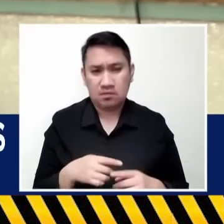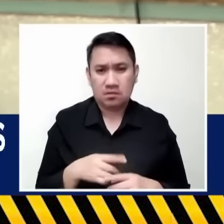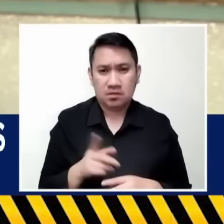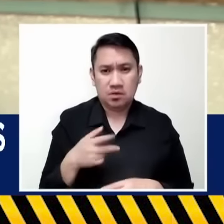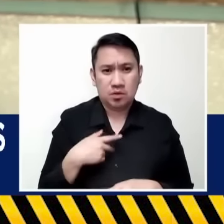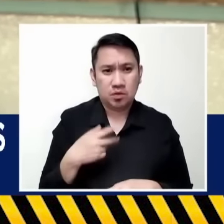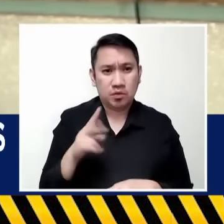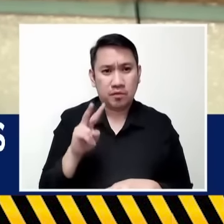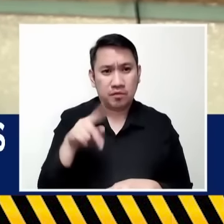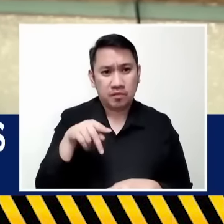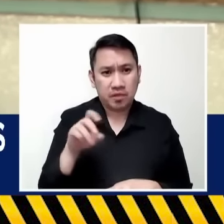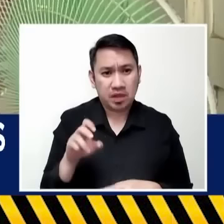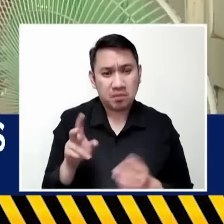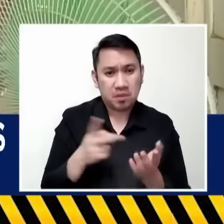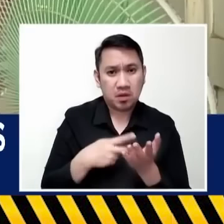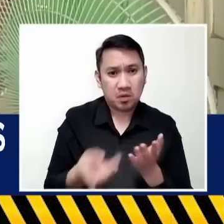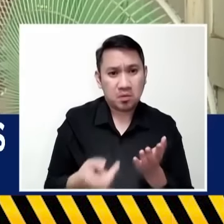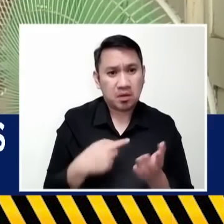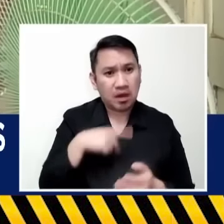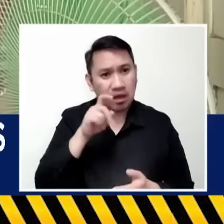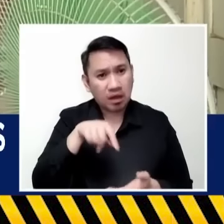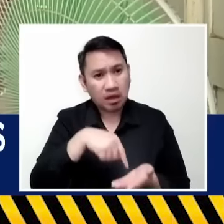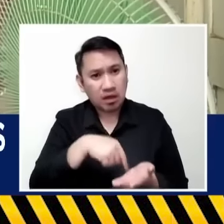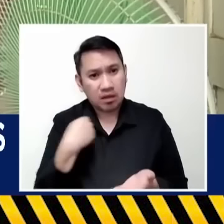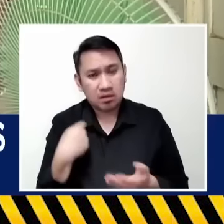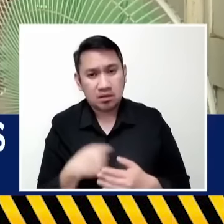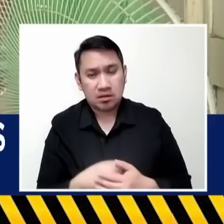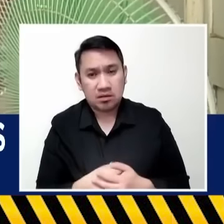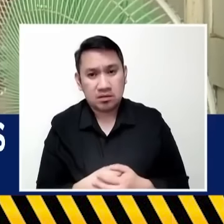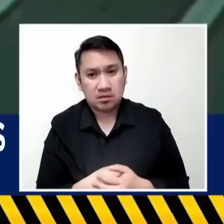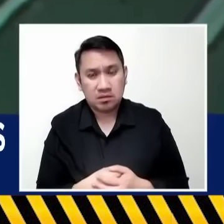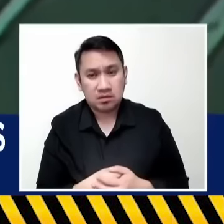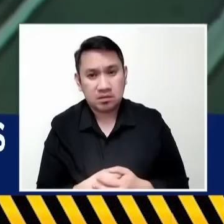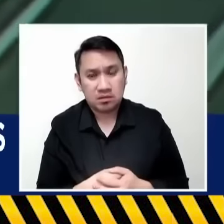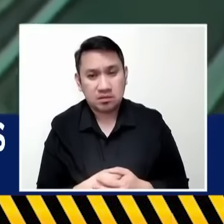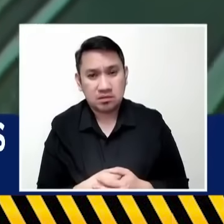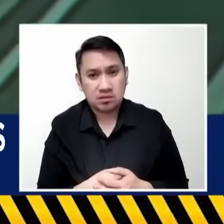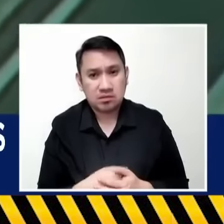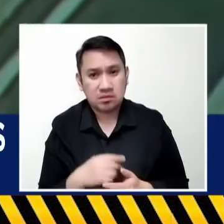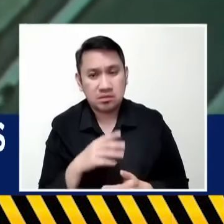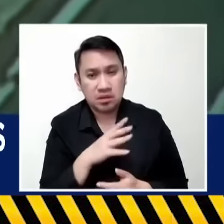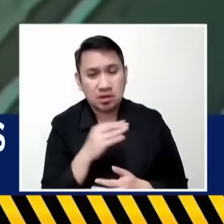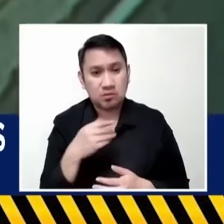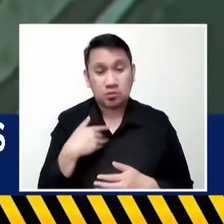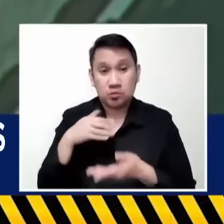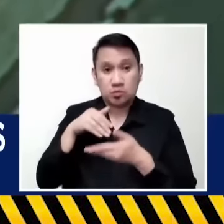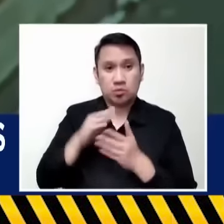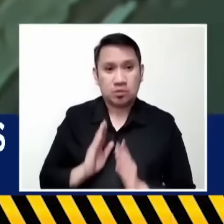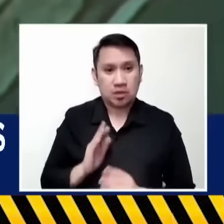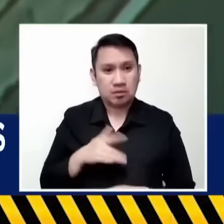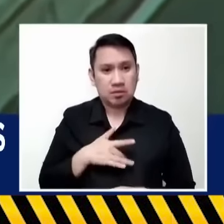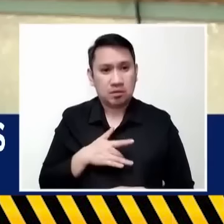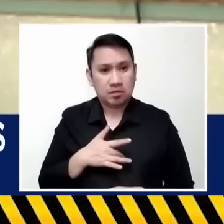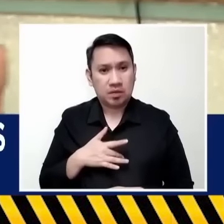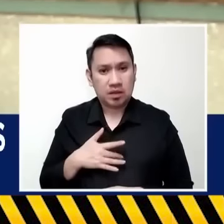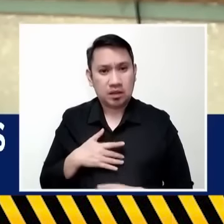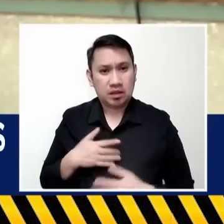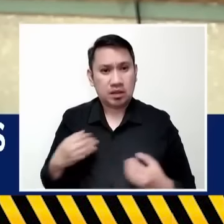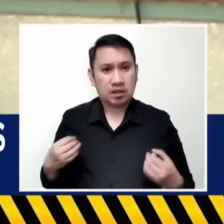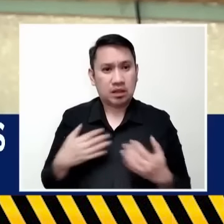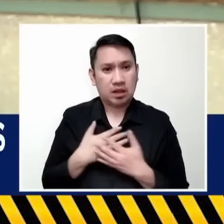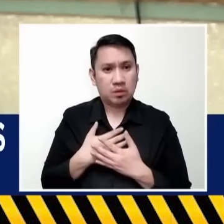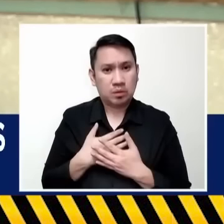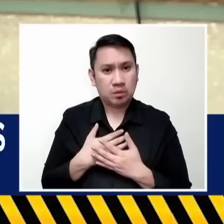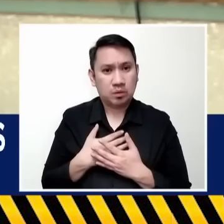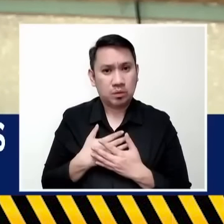niyo po. Ngayon, bayaran niyo po ito." Siyempre po, malaking tao po yun ng modus. Matatakot po yung estudyante na parang binagbabantahan po niya